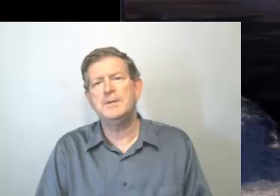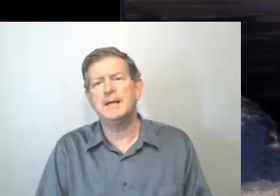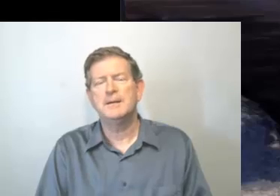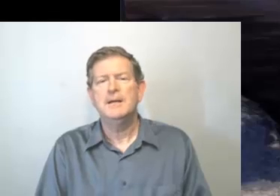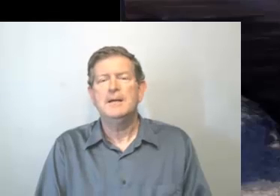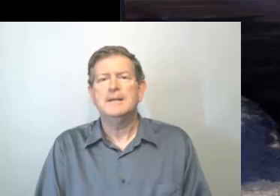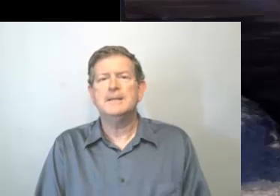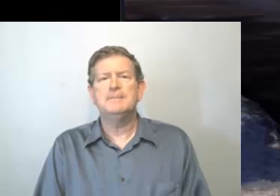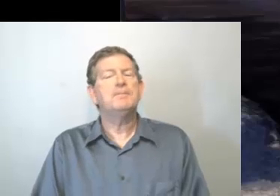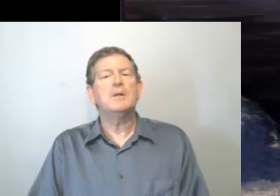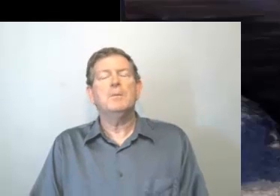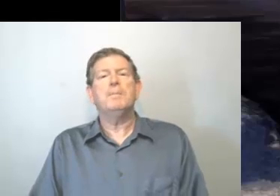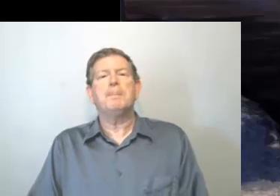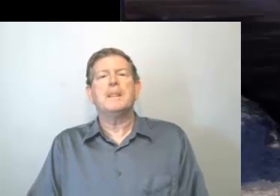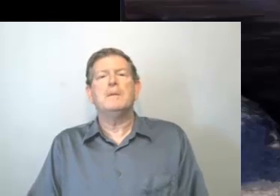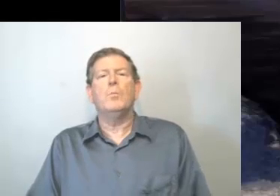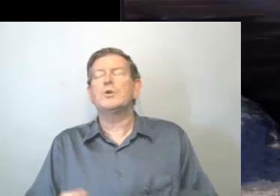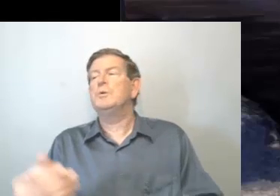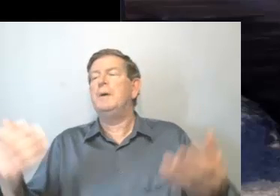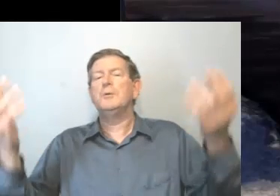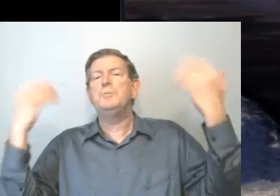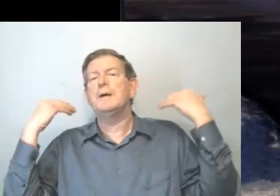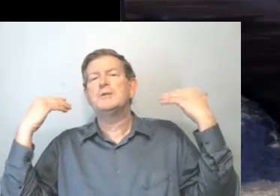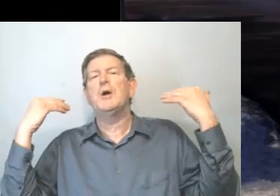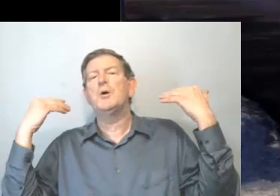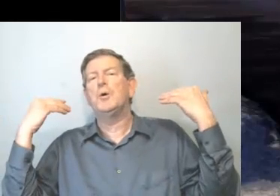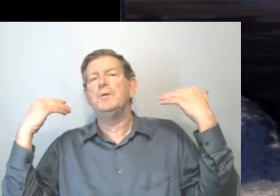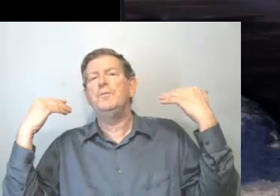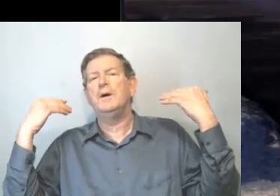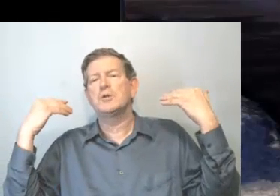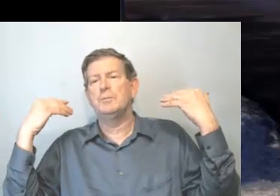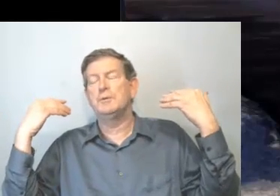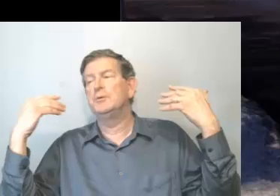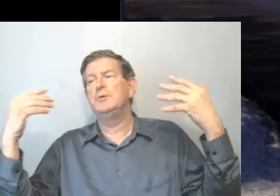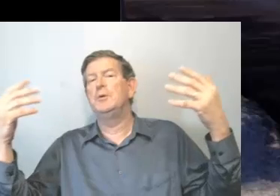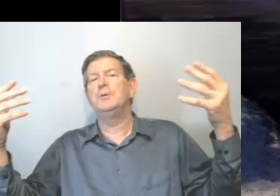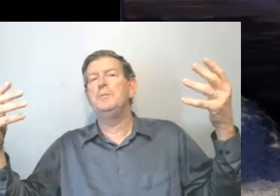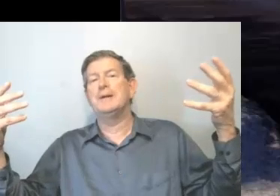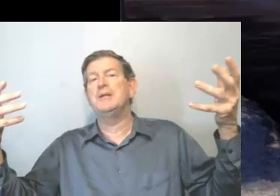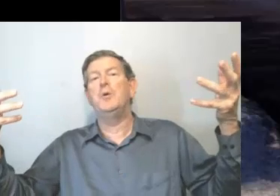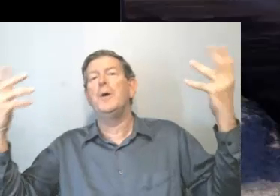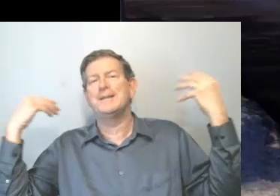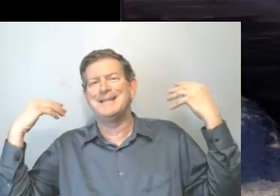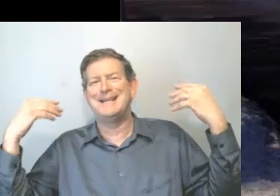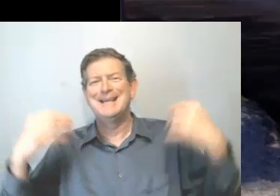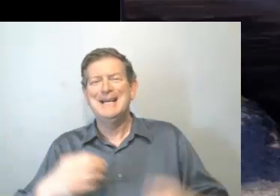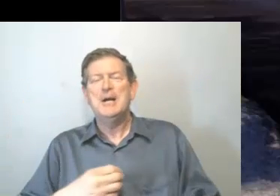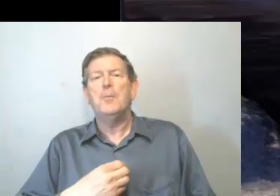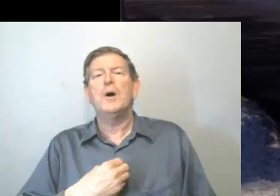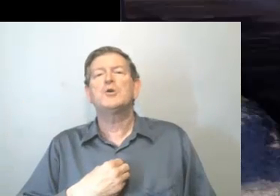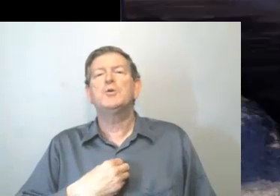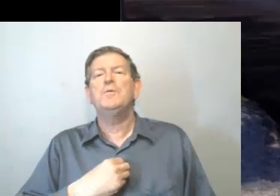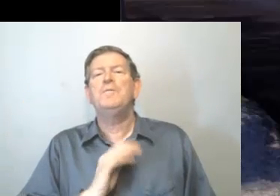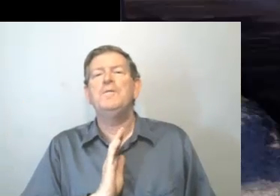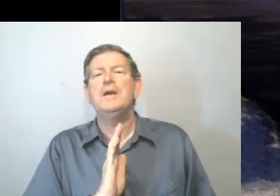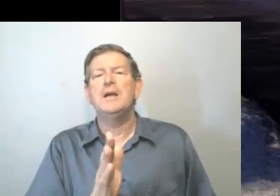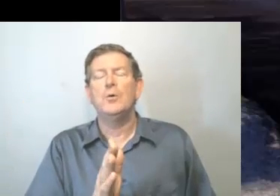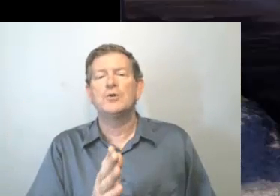D'accord, c'est bien. Euh, Moi, je parle du passé encore une fois, du passé lointain.